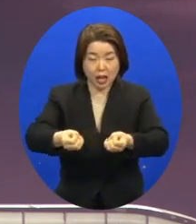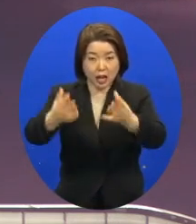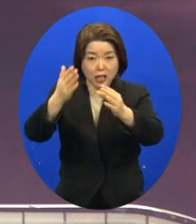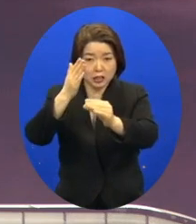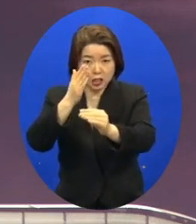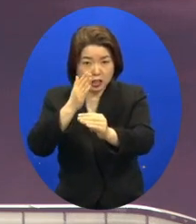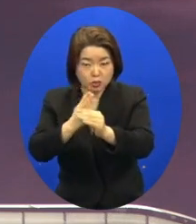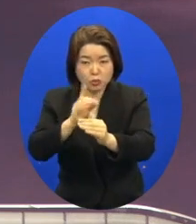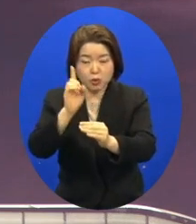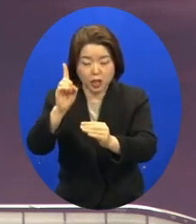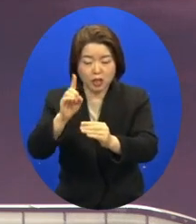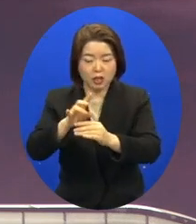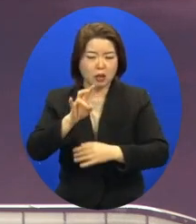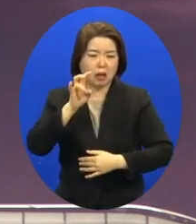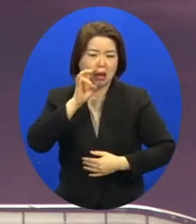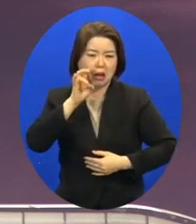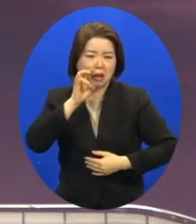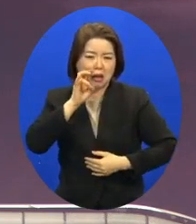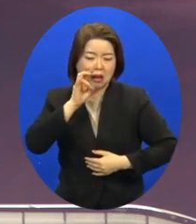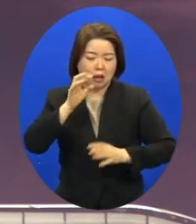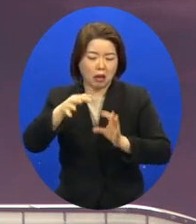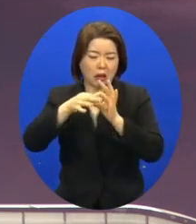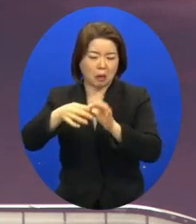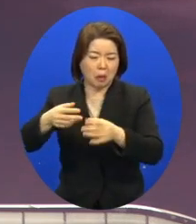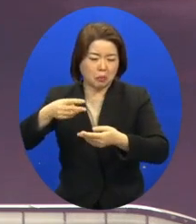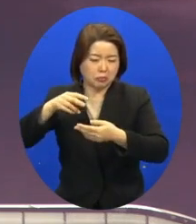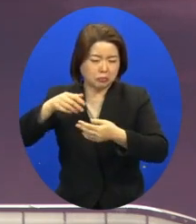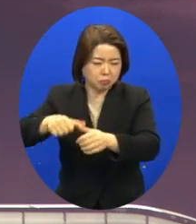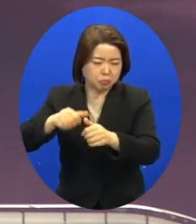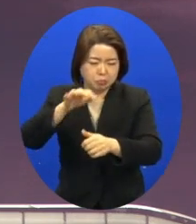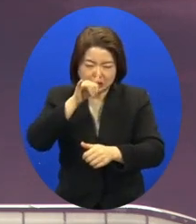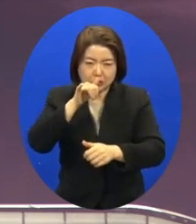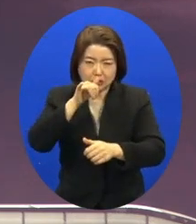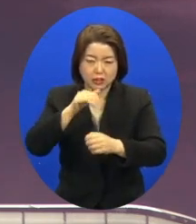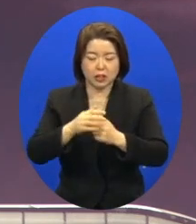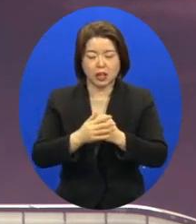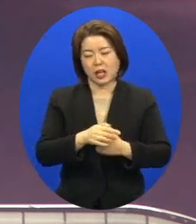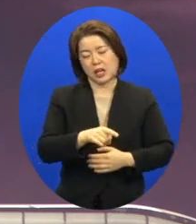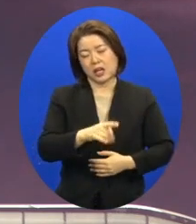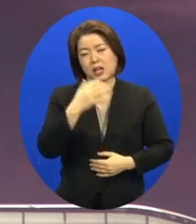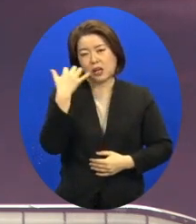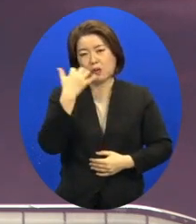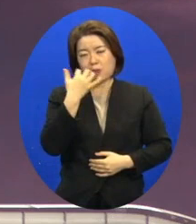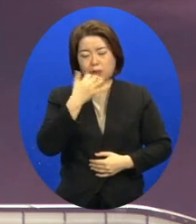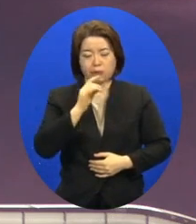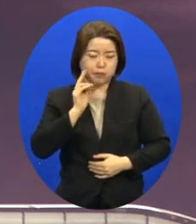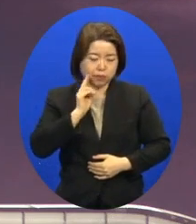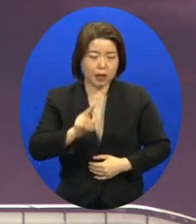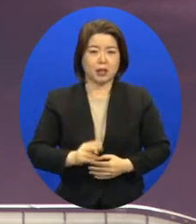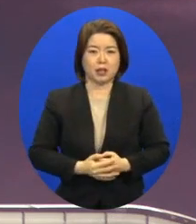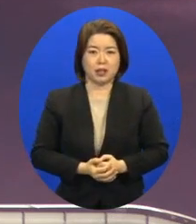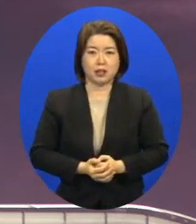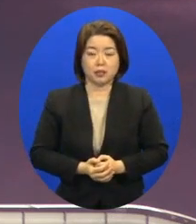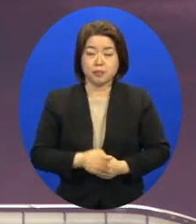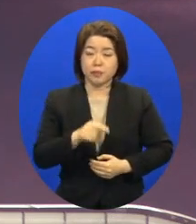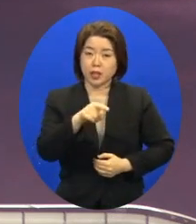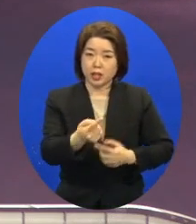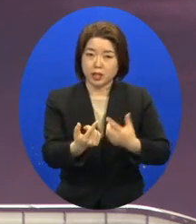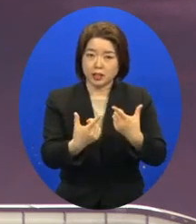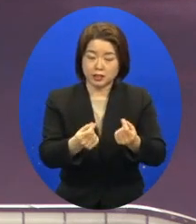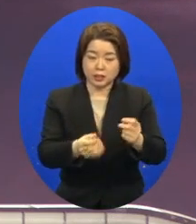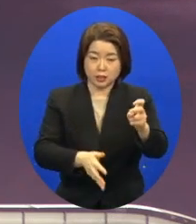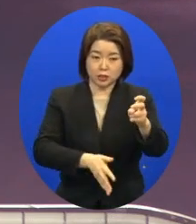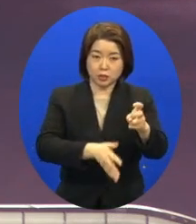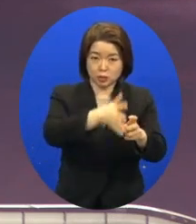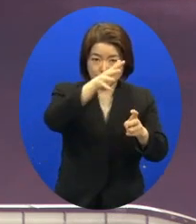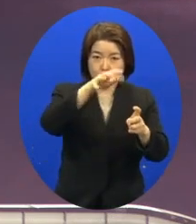창녀와의 성관계가 있었습니다. 그러니 그 음란함이란 말할 수가 없었겠죠. 그랬던 도시가